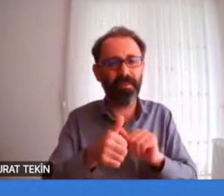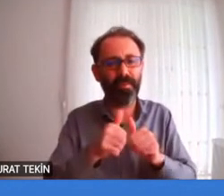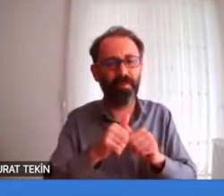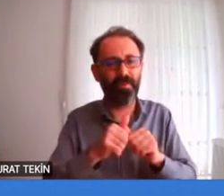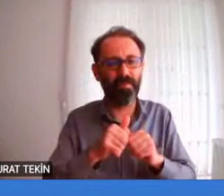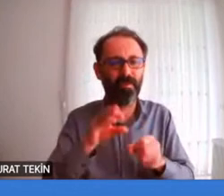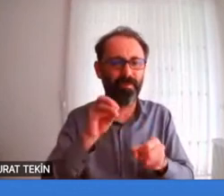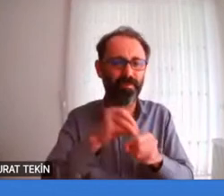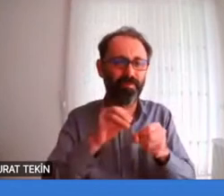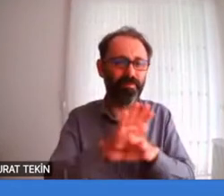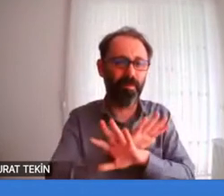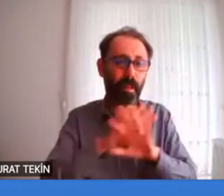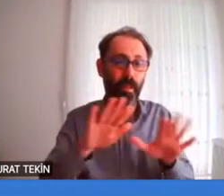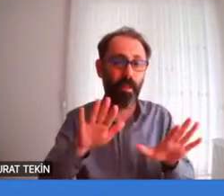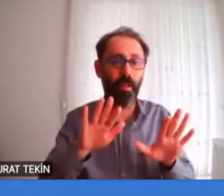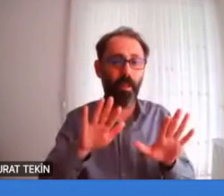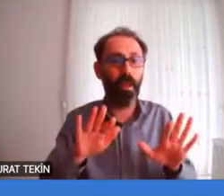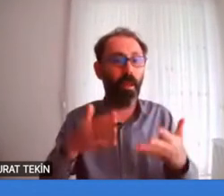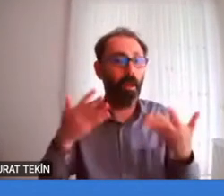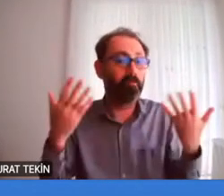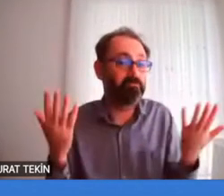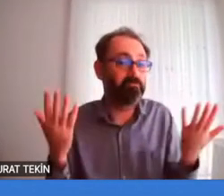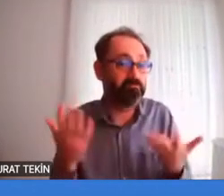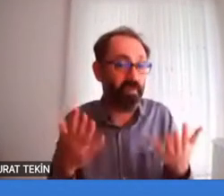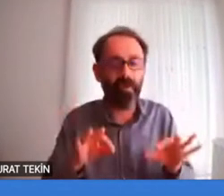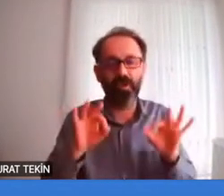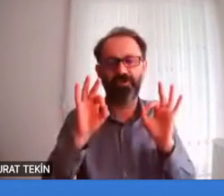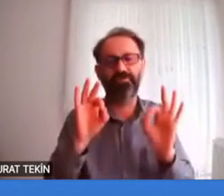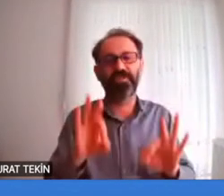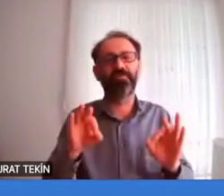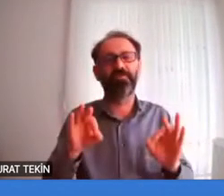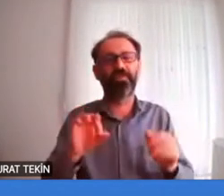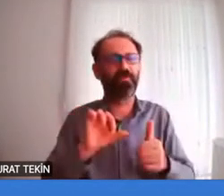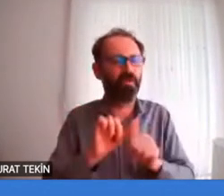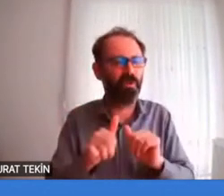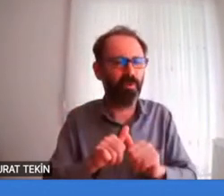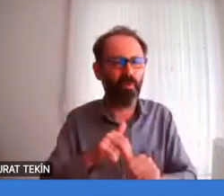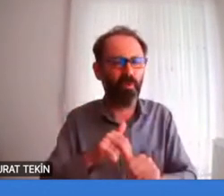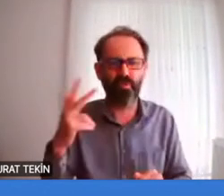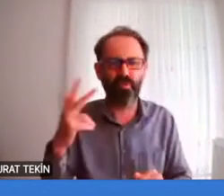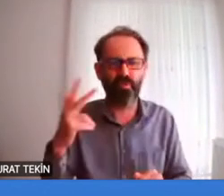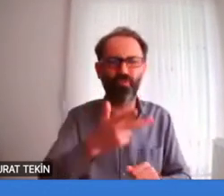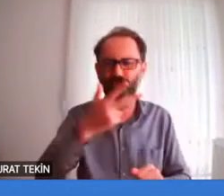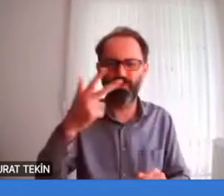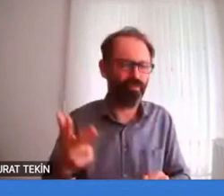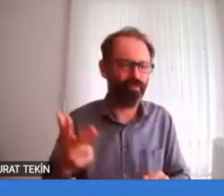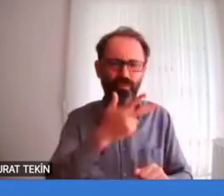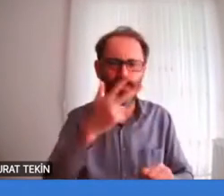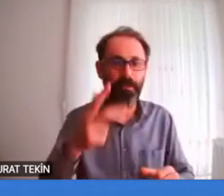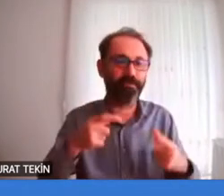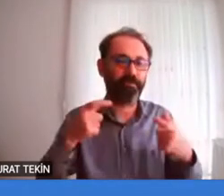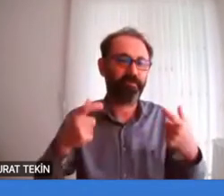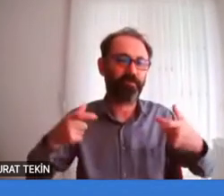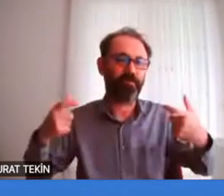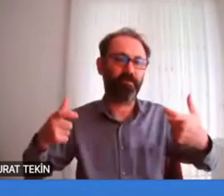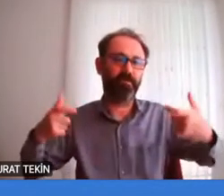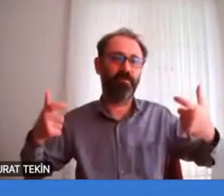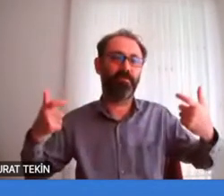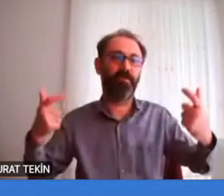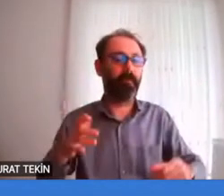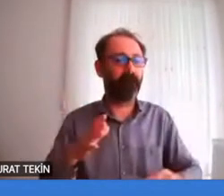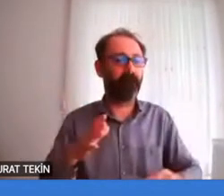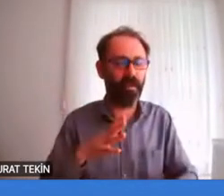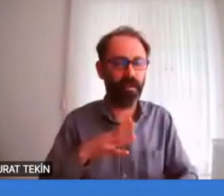ve işte İHA'dır, SİHA'dır ve benzeri konsepti değiştirdi. Yani savaş konseptini değiştirdi dünyada. Ve